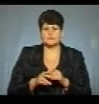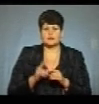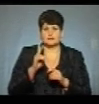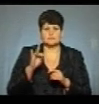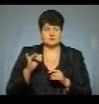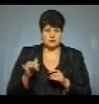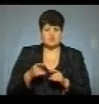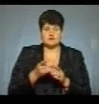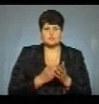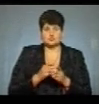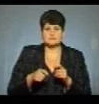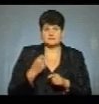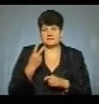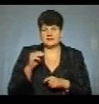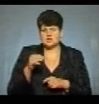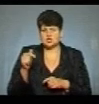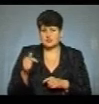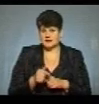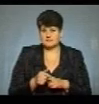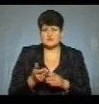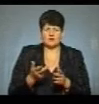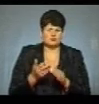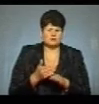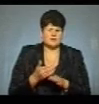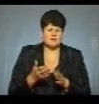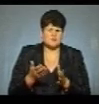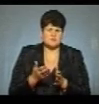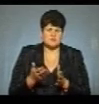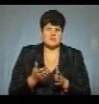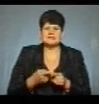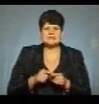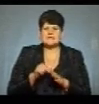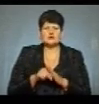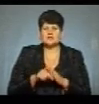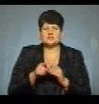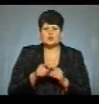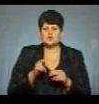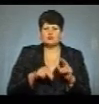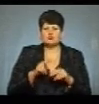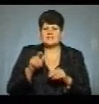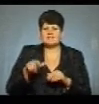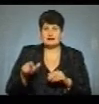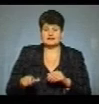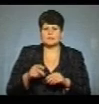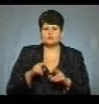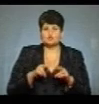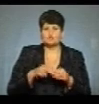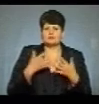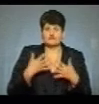збитків 2000 гривень, якщо я не помиляюся, на якомусь етапі. Ну, це не означає, що ті будівельники, які це будують, вже